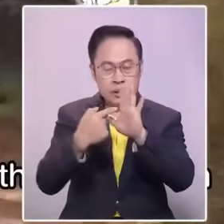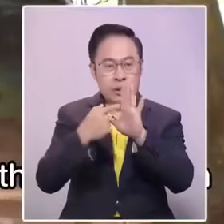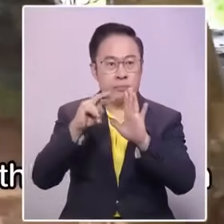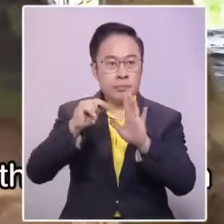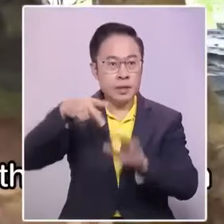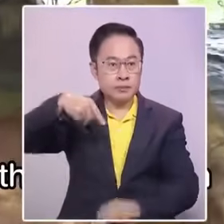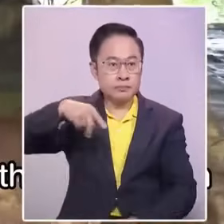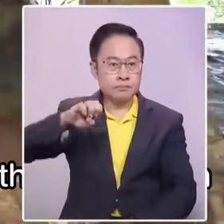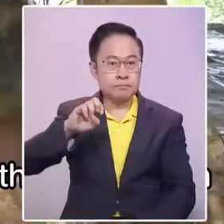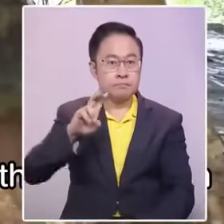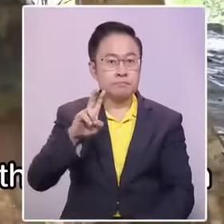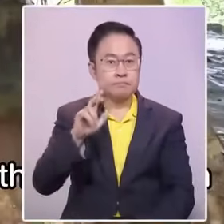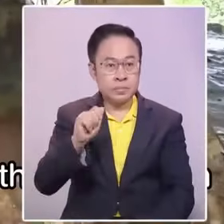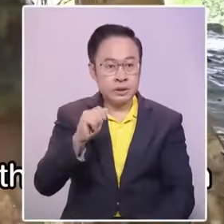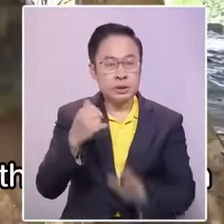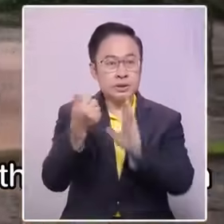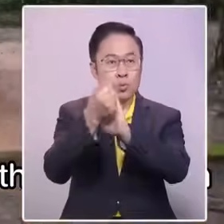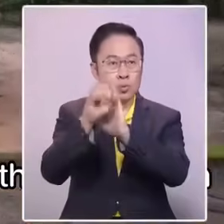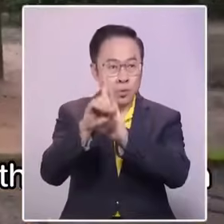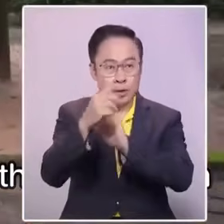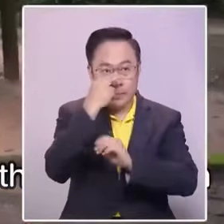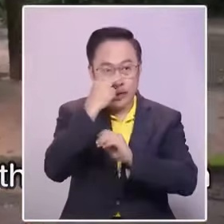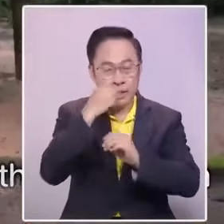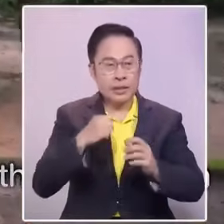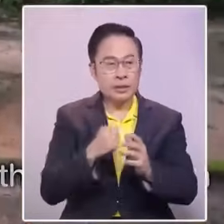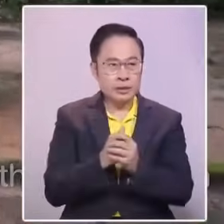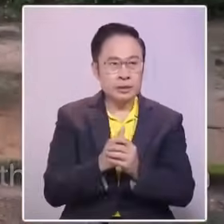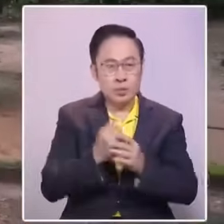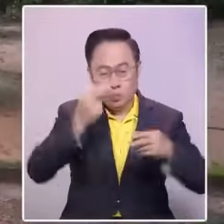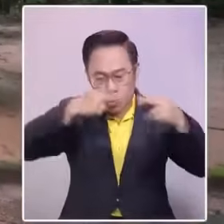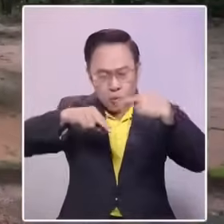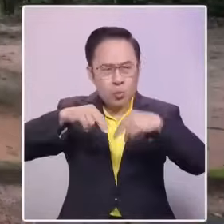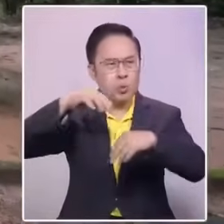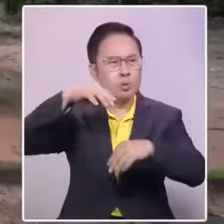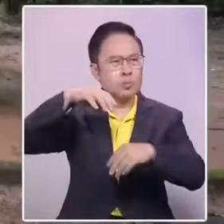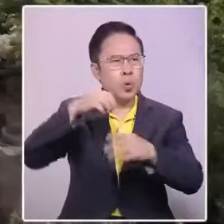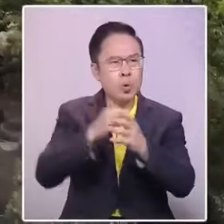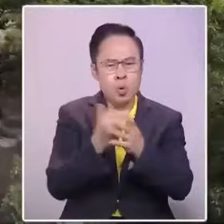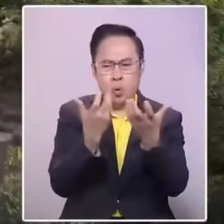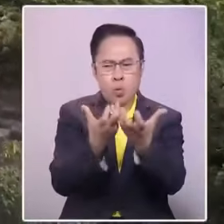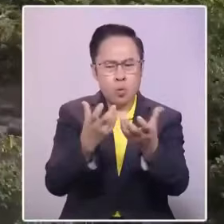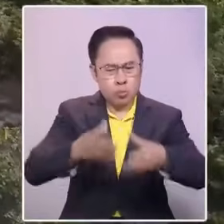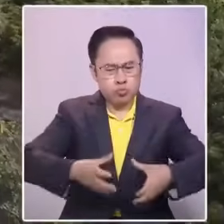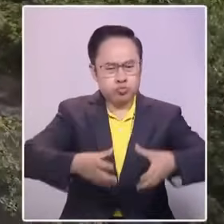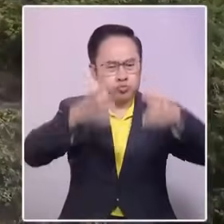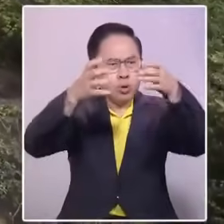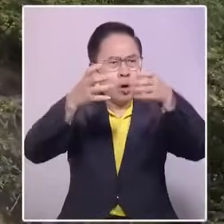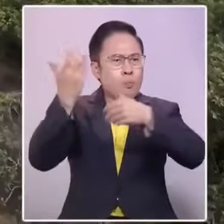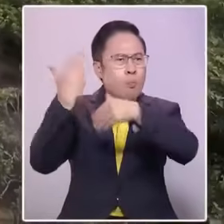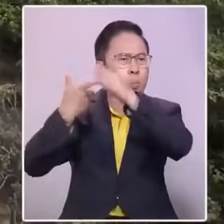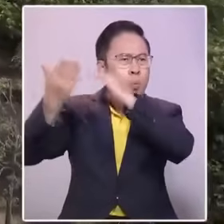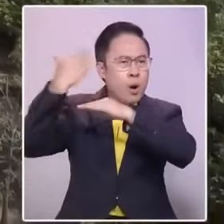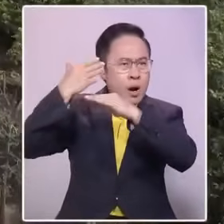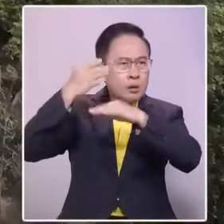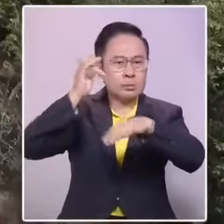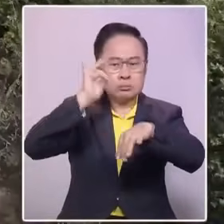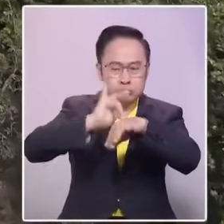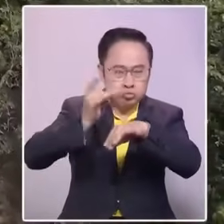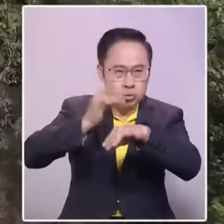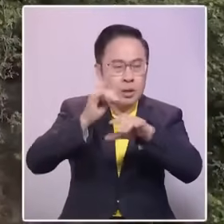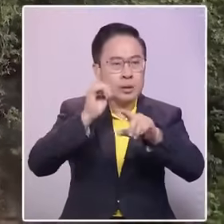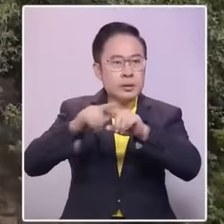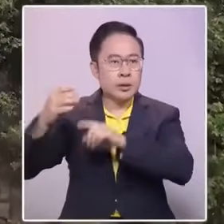เลยค่ะนี่คือให้เห็นนะคะว่าในสภาพพื้นที่เป็นยังไงบ้างนะคะเป็นแหล่งท่องเที่ยวแล้วก็เป็นแหล่งเรียนรู้ทาง